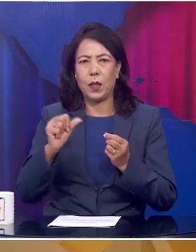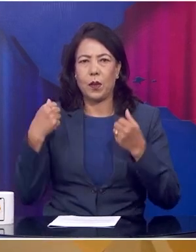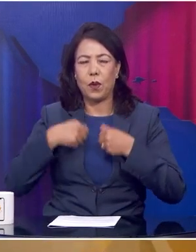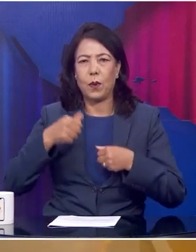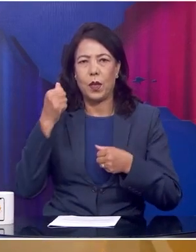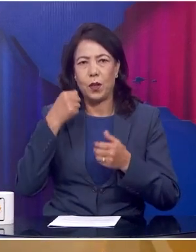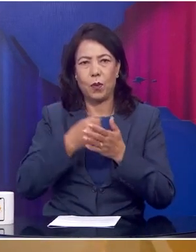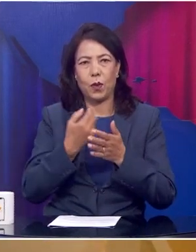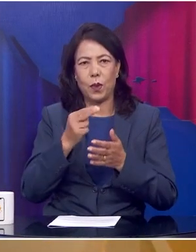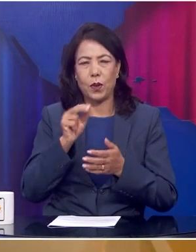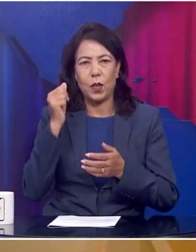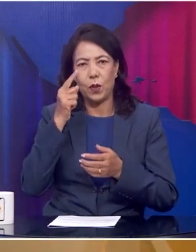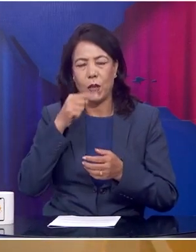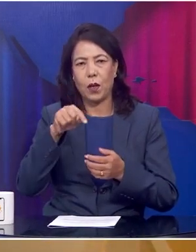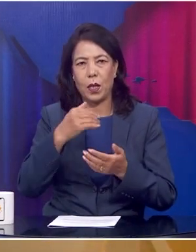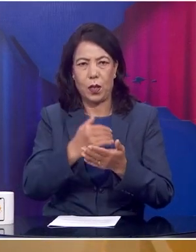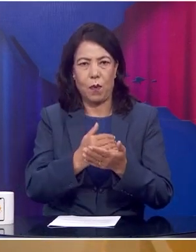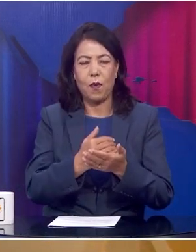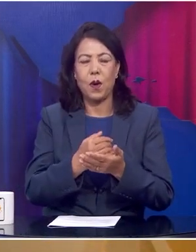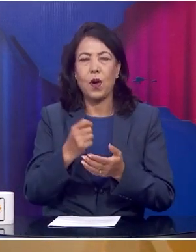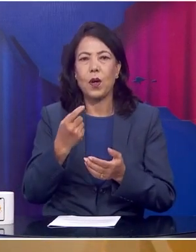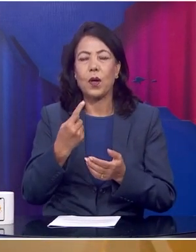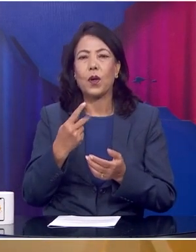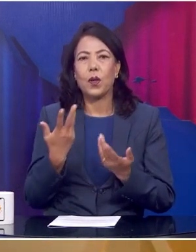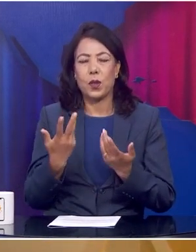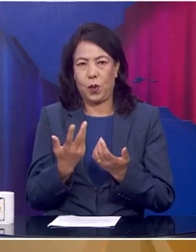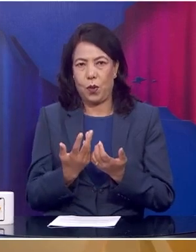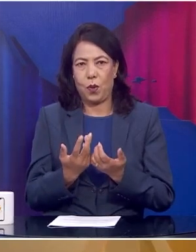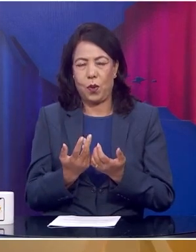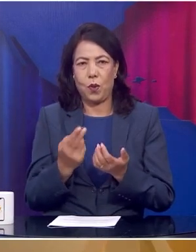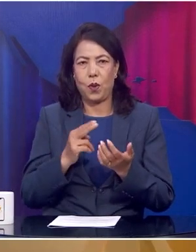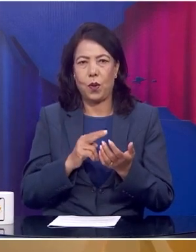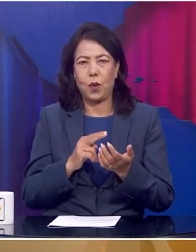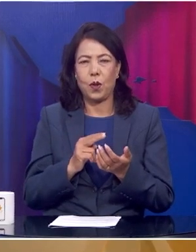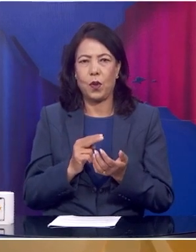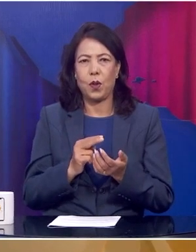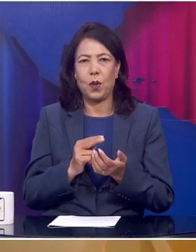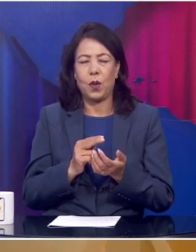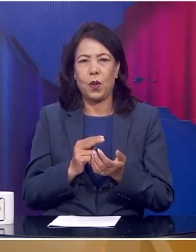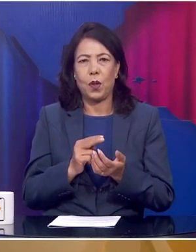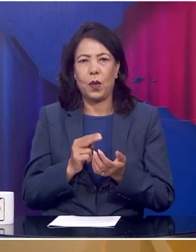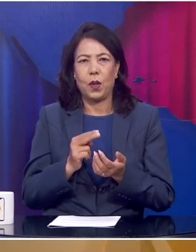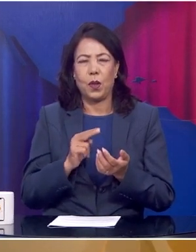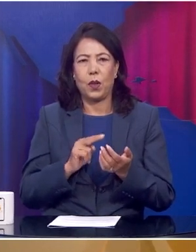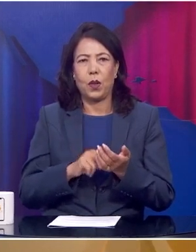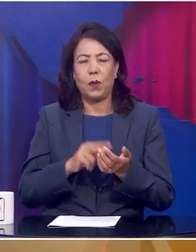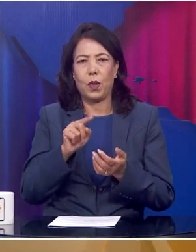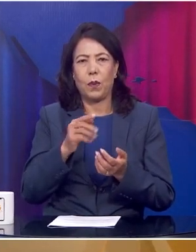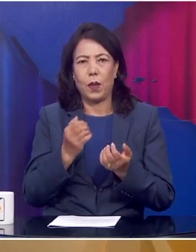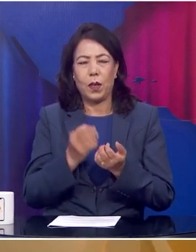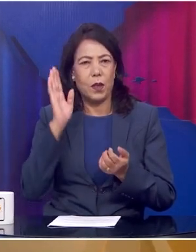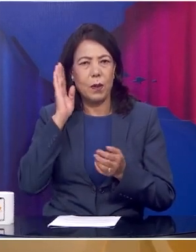नै पुगिसक्नु भएको छ, हिजोदेखि अहिलेसम्म के कस्ता थप उपलब्धि थप